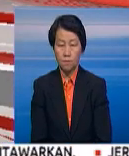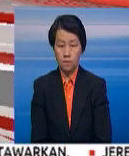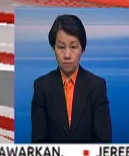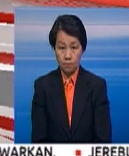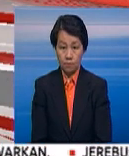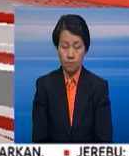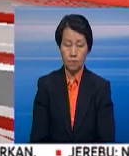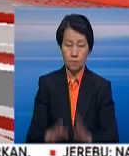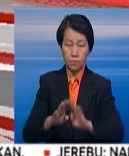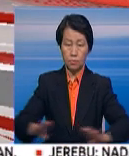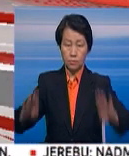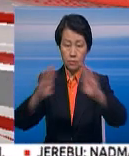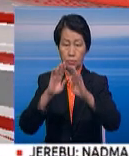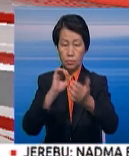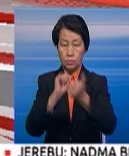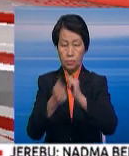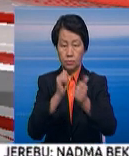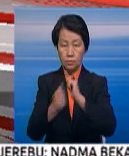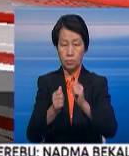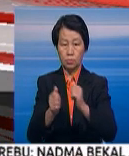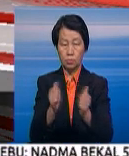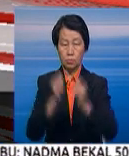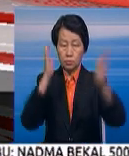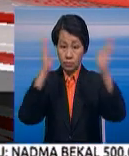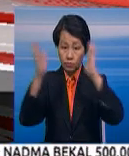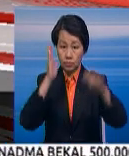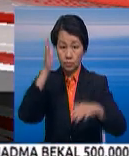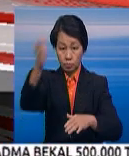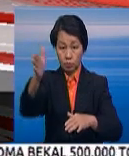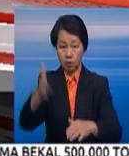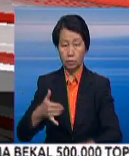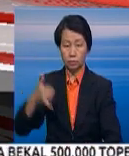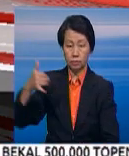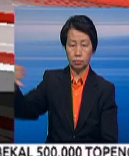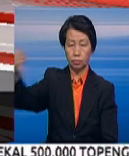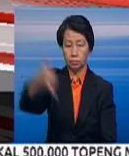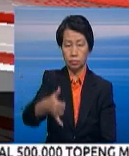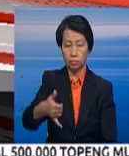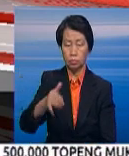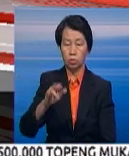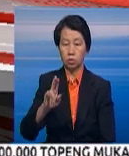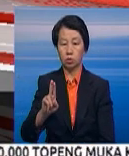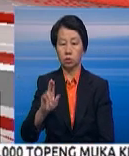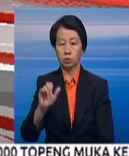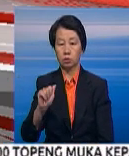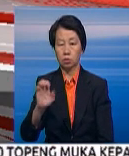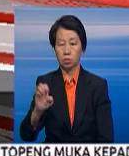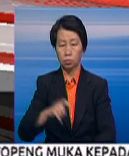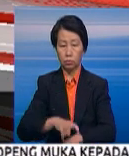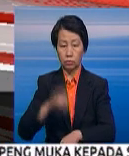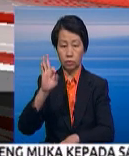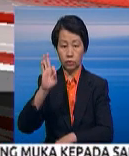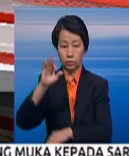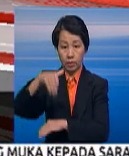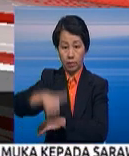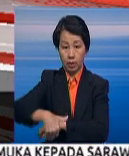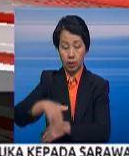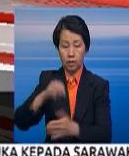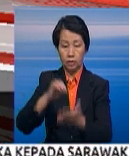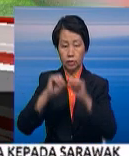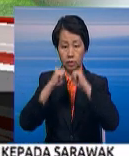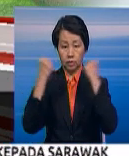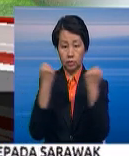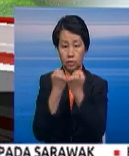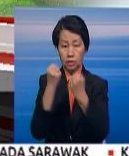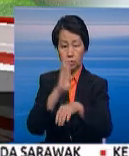Kita mulakan berita sukan dengan laporan ini. Malaysia bakal melayan kunjungan Emirates Arab Bersatu tepat jam 9 malam ini di Stadium Nasional Bukit